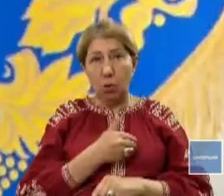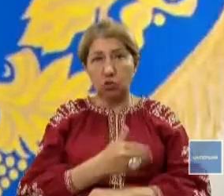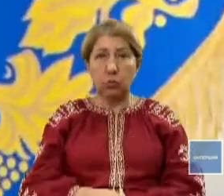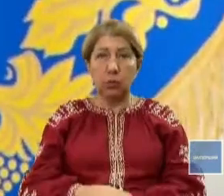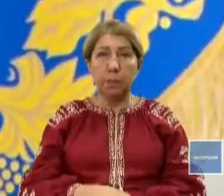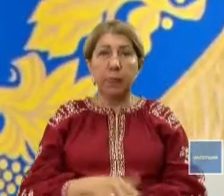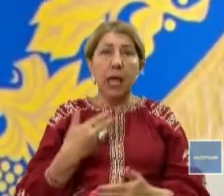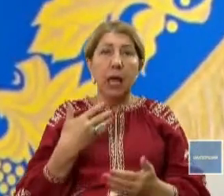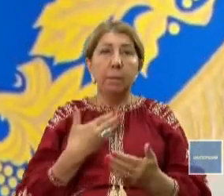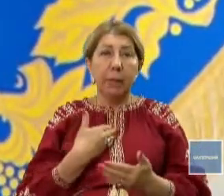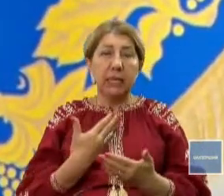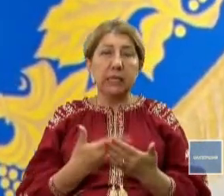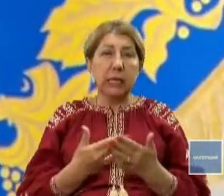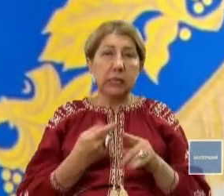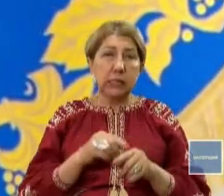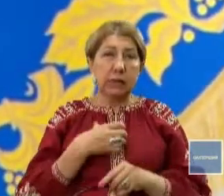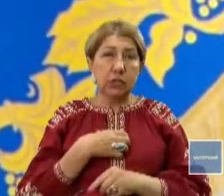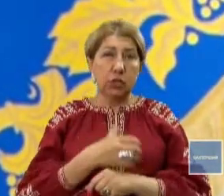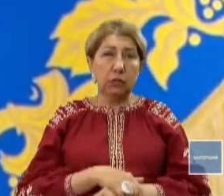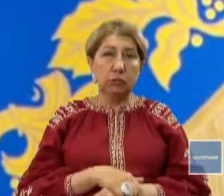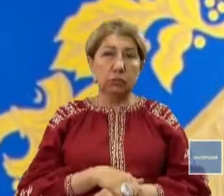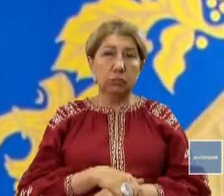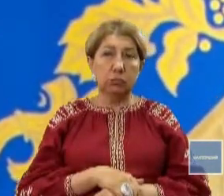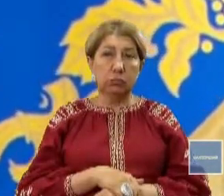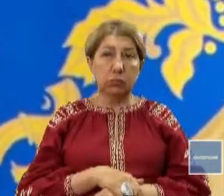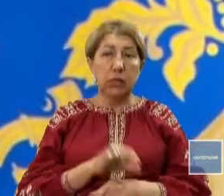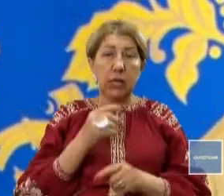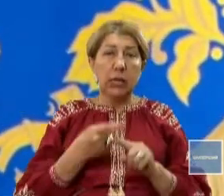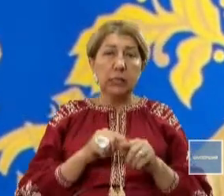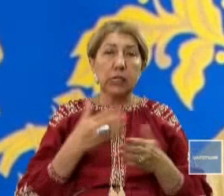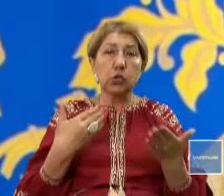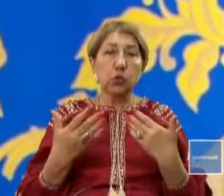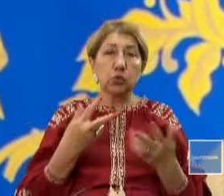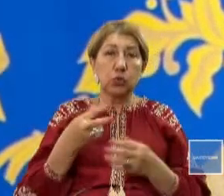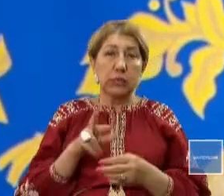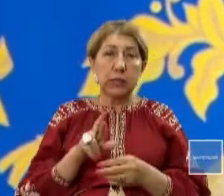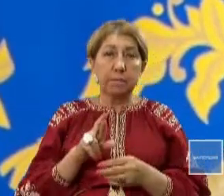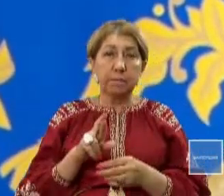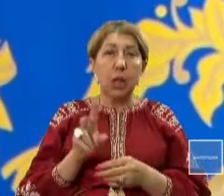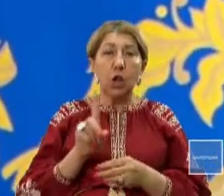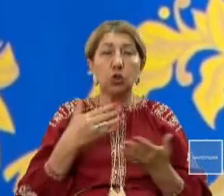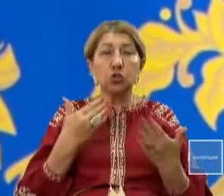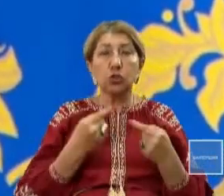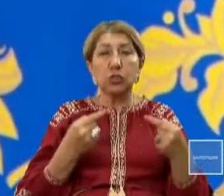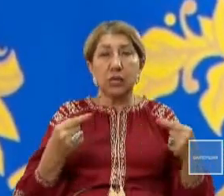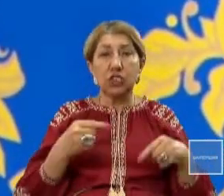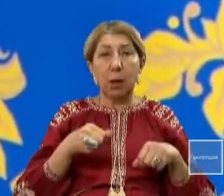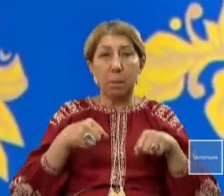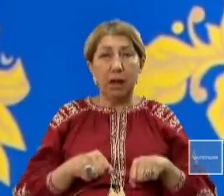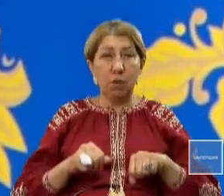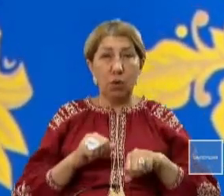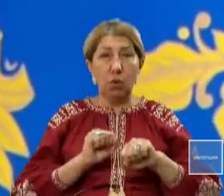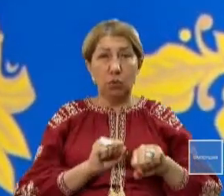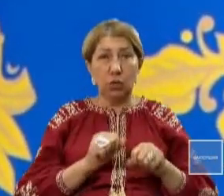Мені здається, це важливо. І це стосується, що стосується інших правоохоронних органів.